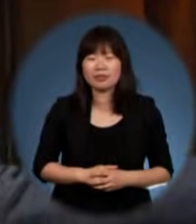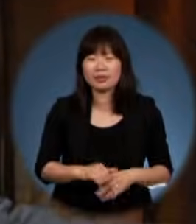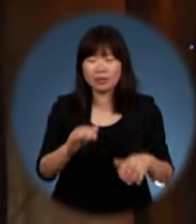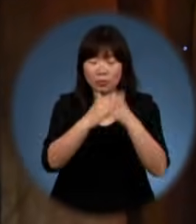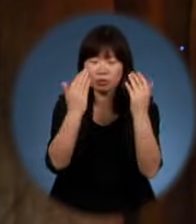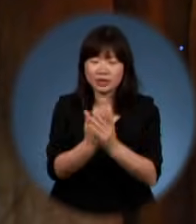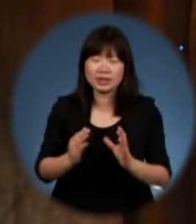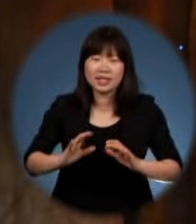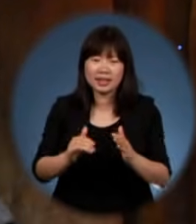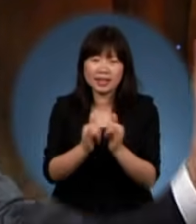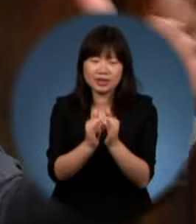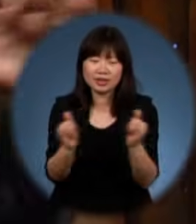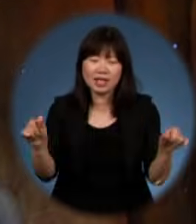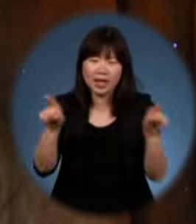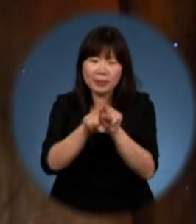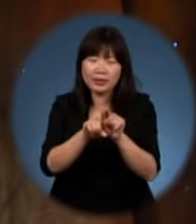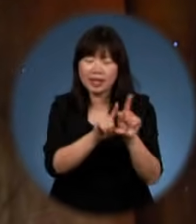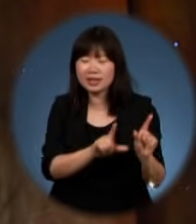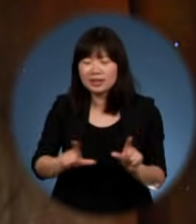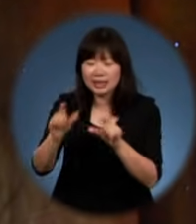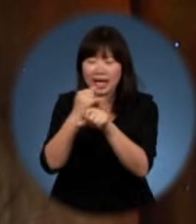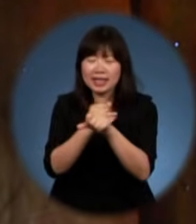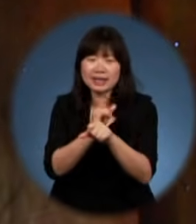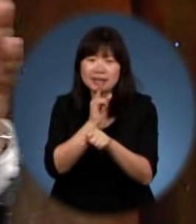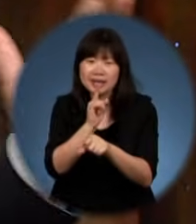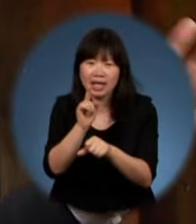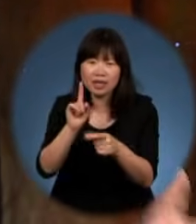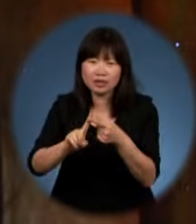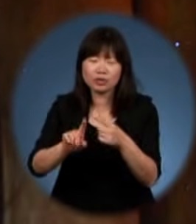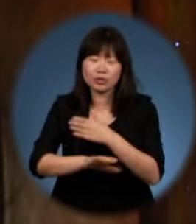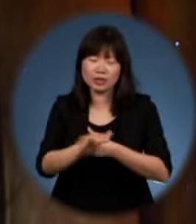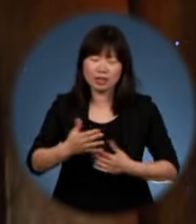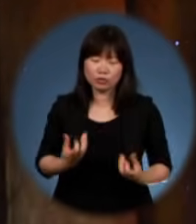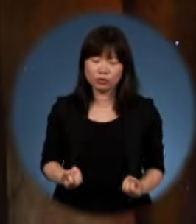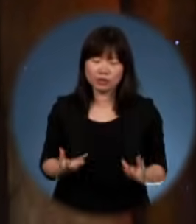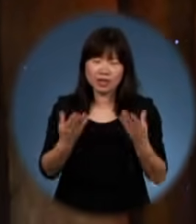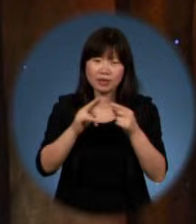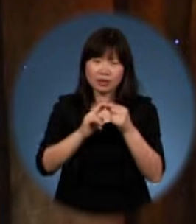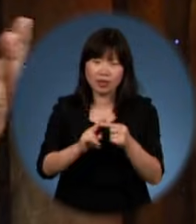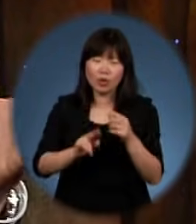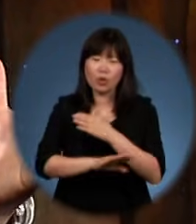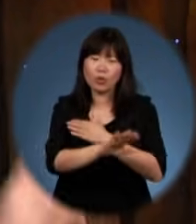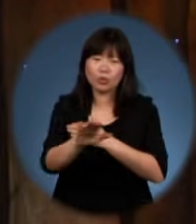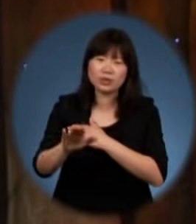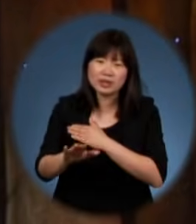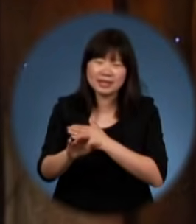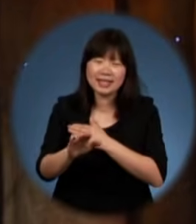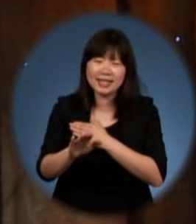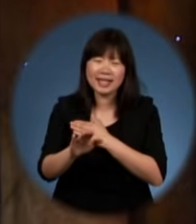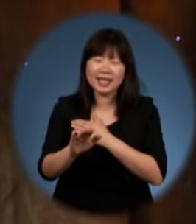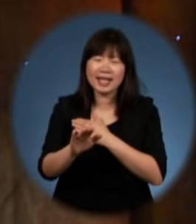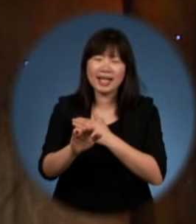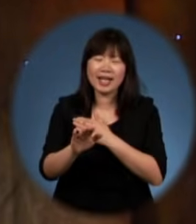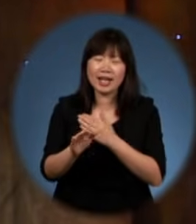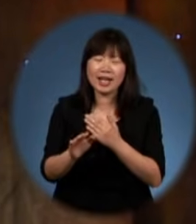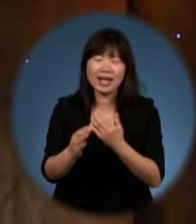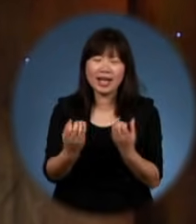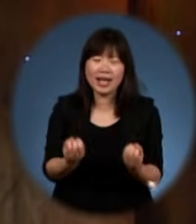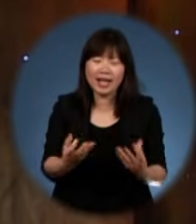전세계 인류가 함께 살자 그것이 우리들의 축제 고 그것이 우리들의 향년 이